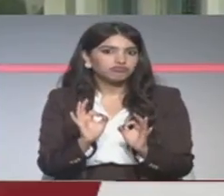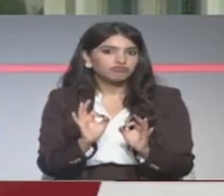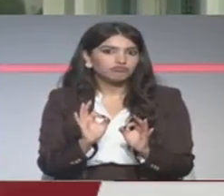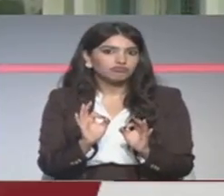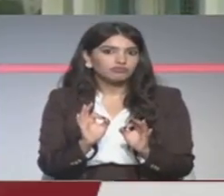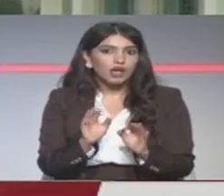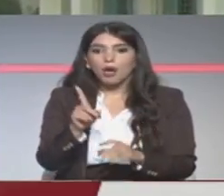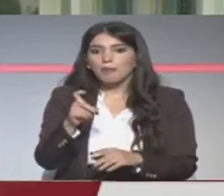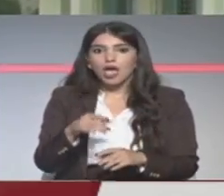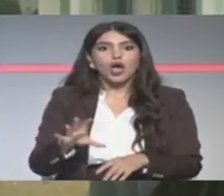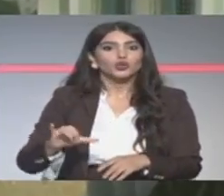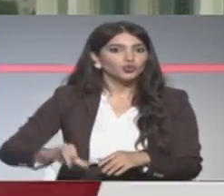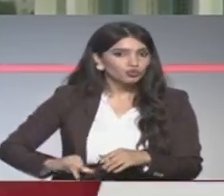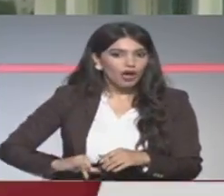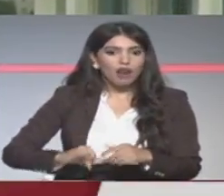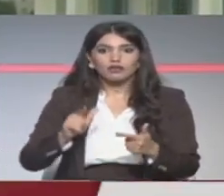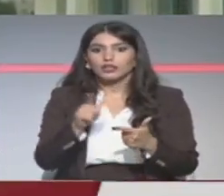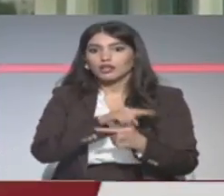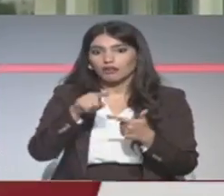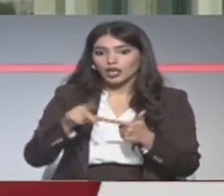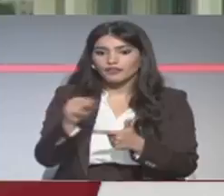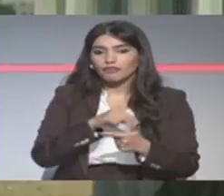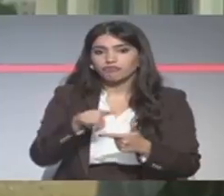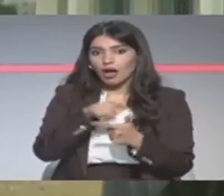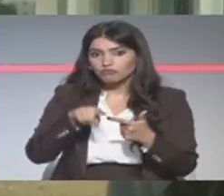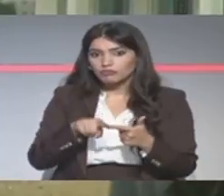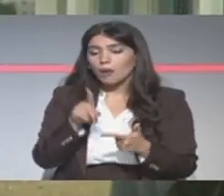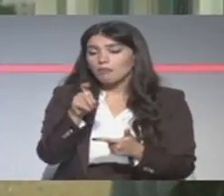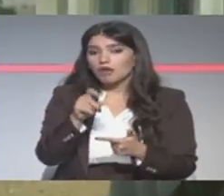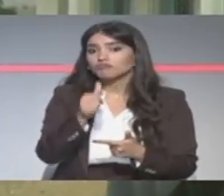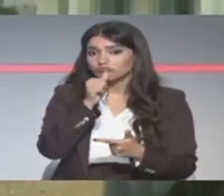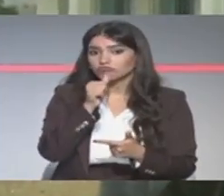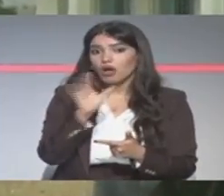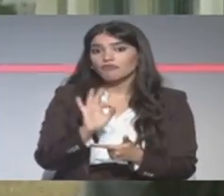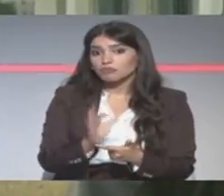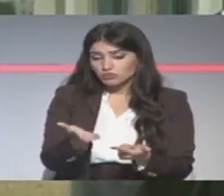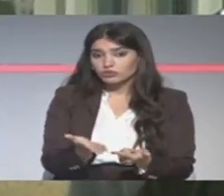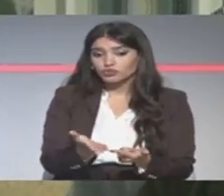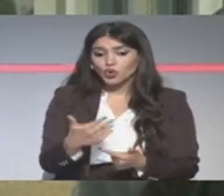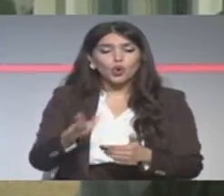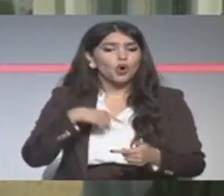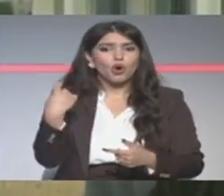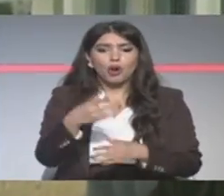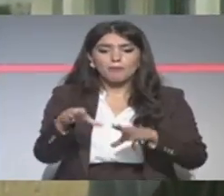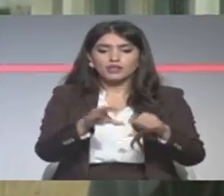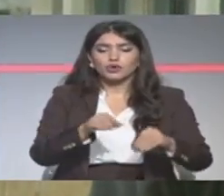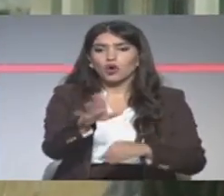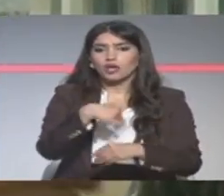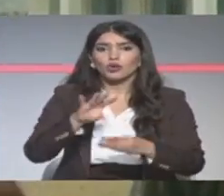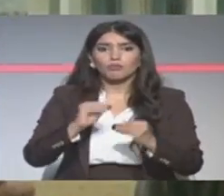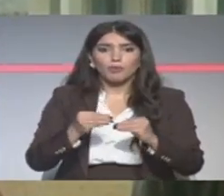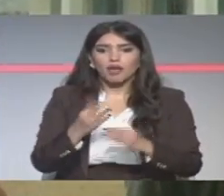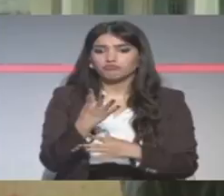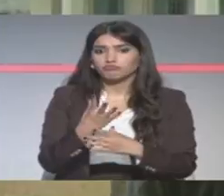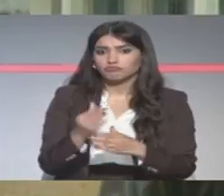عندك الصرف الصحي وعندك الماء صالح للشرب، للماء معناها نعانوا فيه منطقة كاملة الماء عندنا